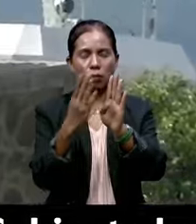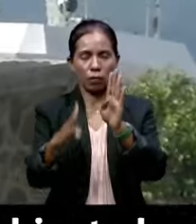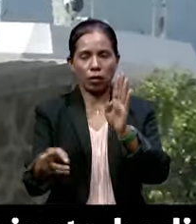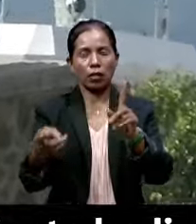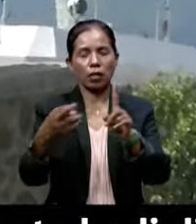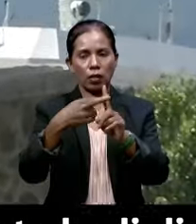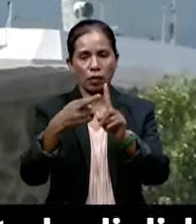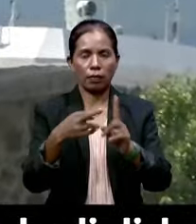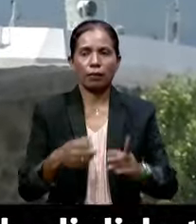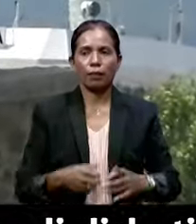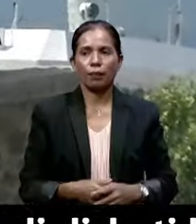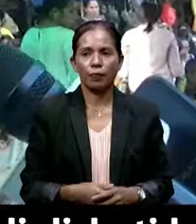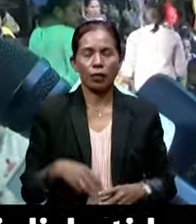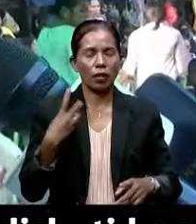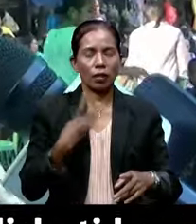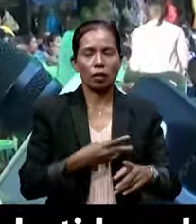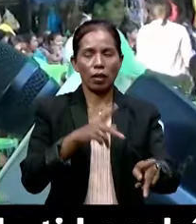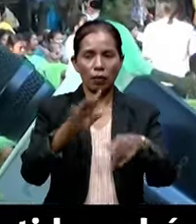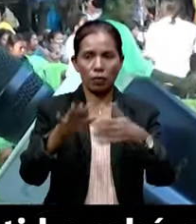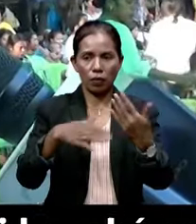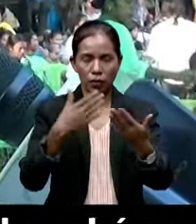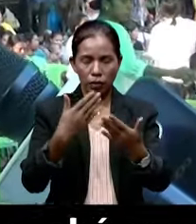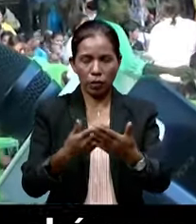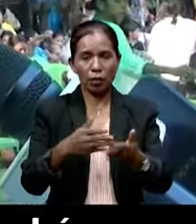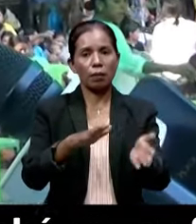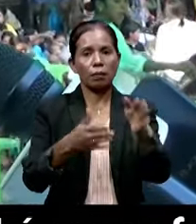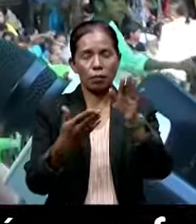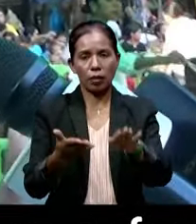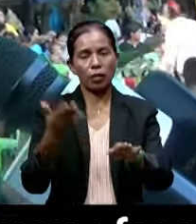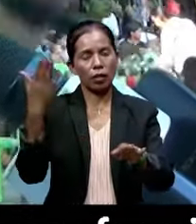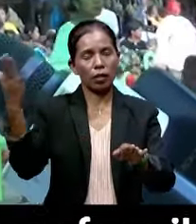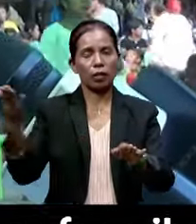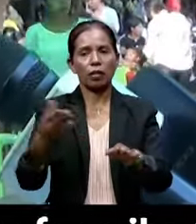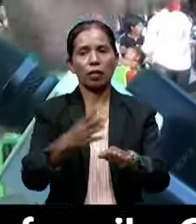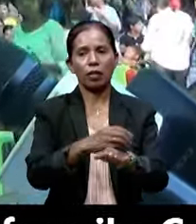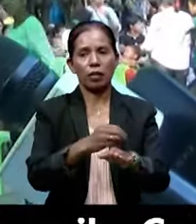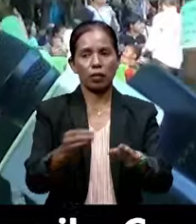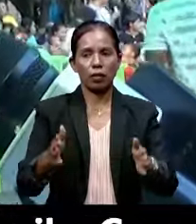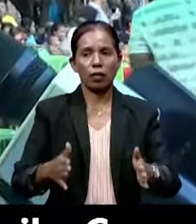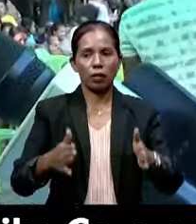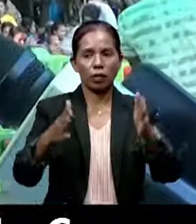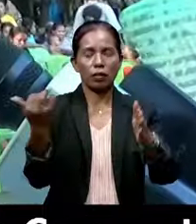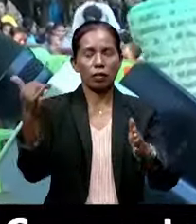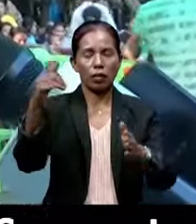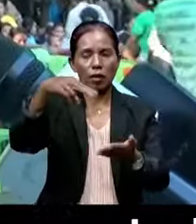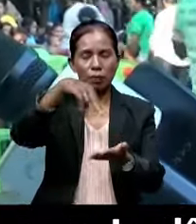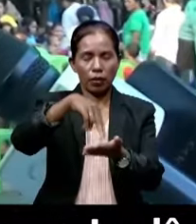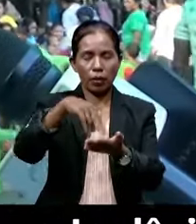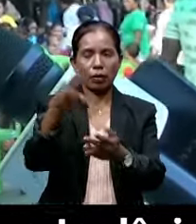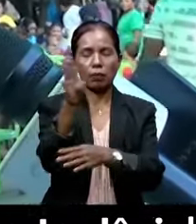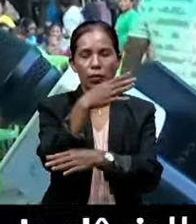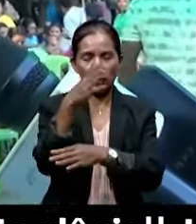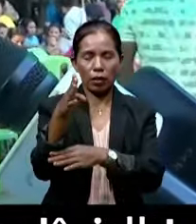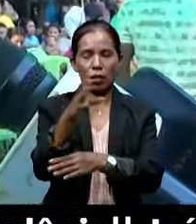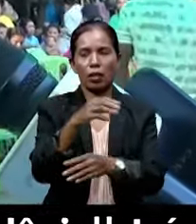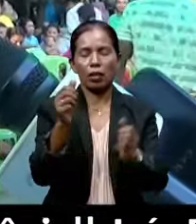Cruz. Itene asuai sira o itene sobreviven sira nebe ulu kamri kia ora matang bo atlete. Sira kamri ko bandeira, kamri ko spando,